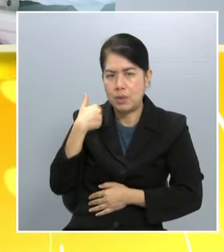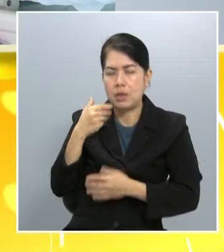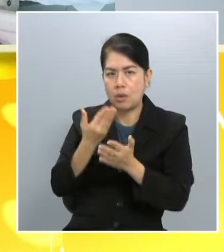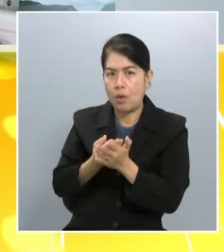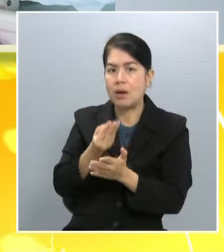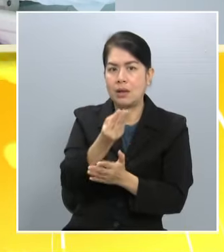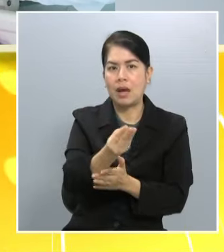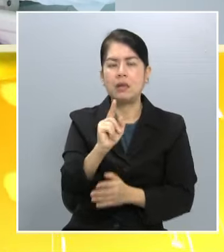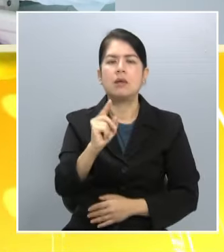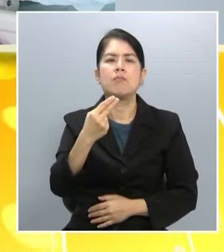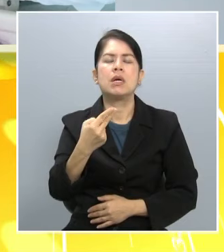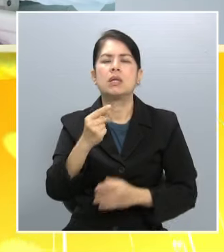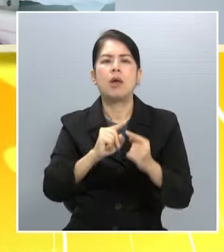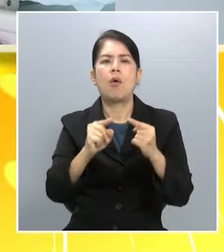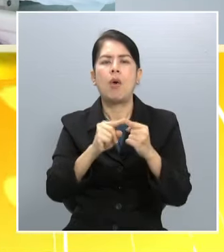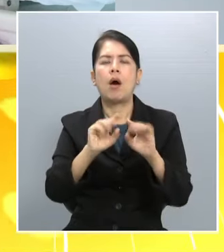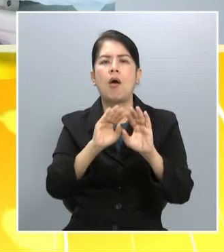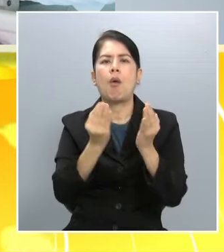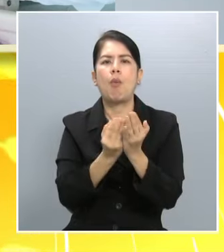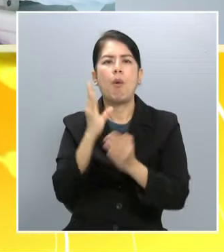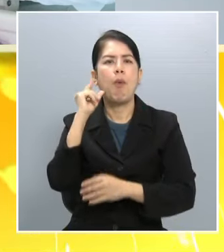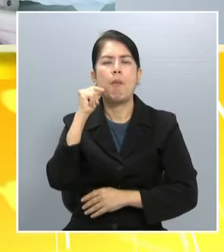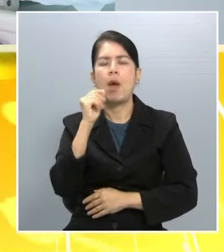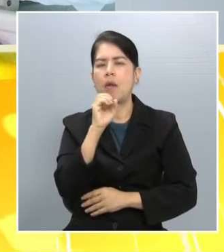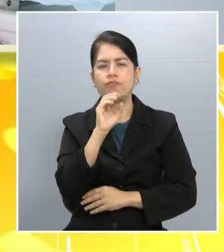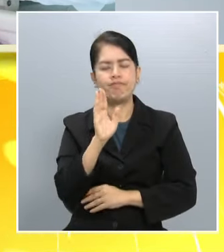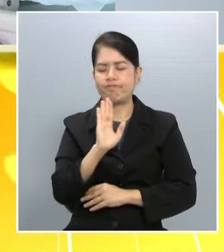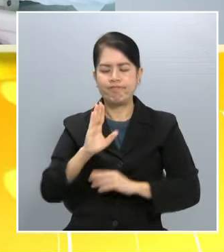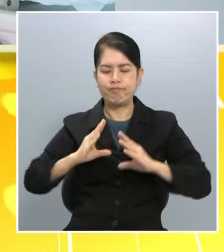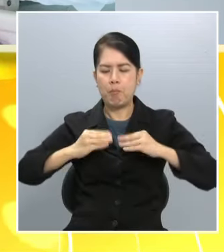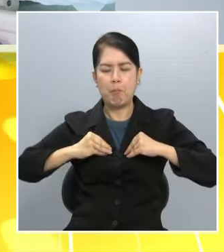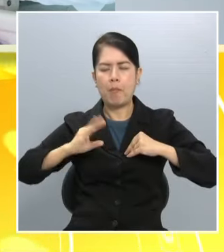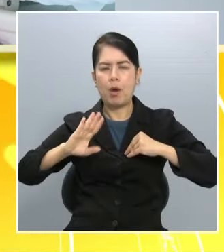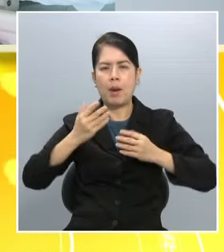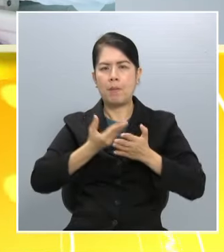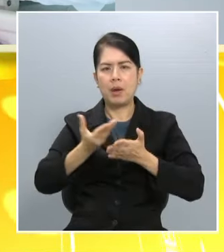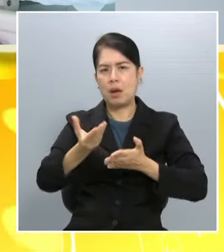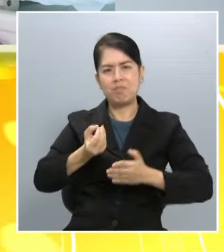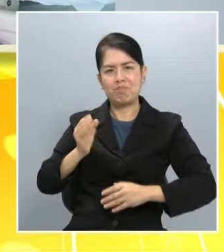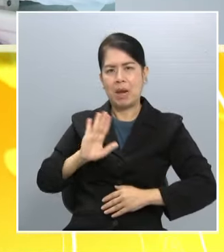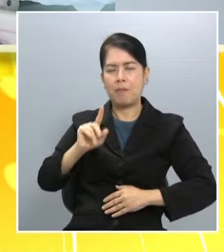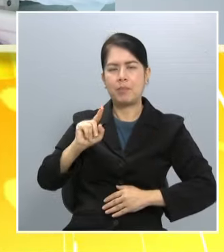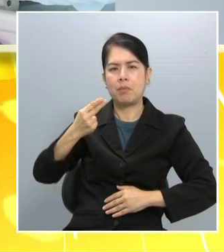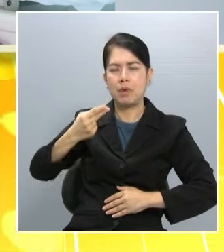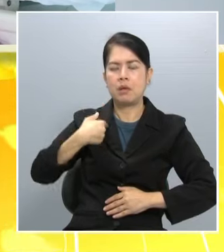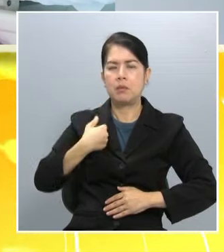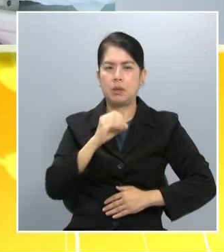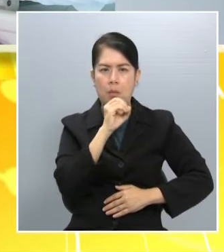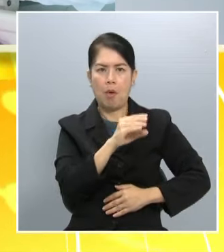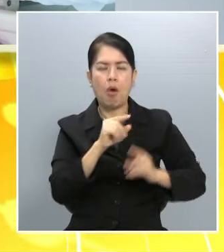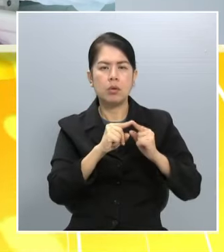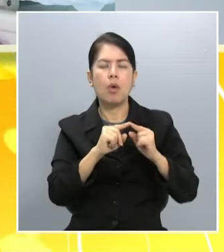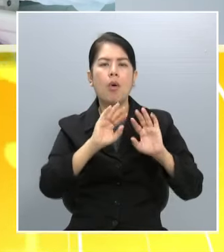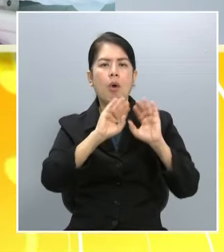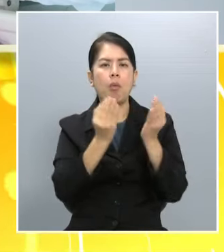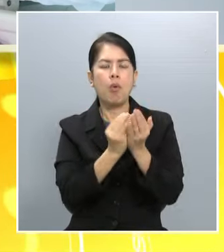ทแต่ผู้ปกครองไม่รับขอให้ลูกหายดีก่อนถึงมาคุยกันแล้วก็บอกว่าถ้าโรงเรียนจะลงโทษเด็กขอให้ทำตามความเหมาะสมเท่านั้น